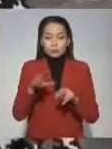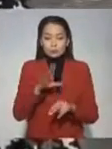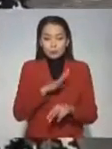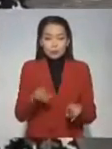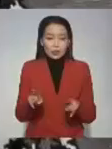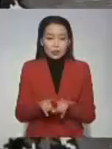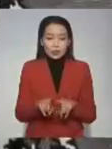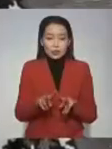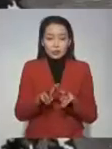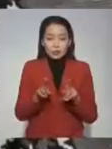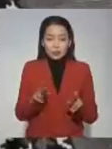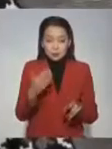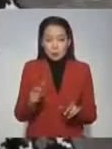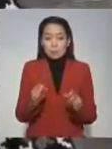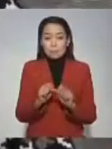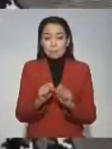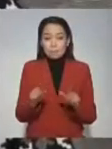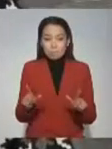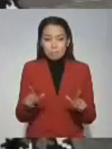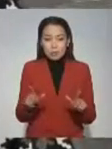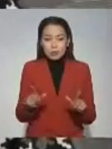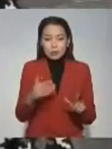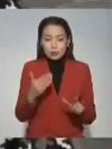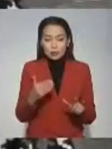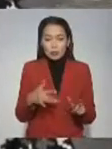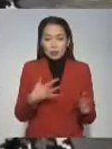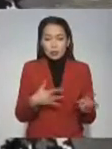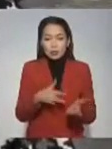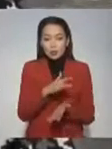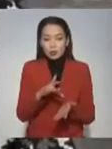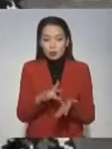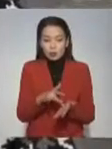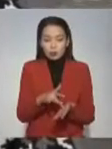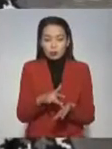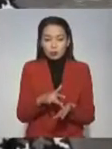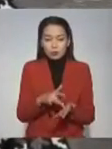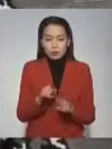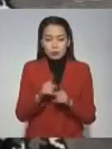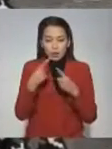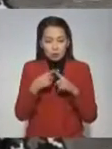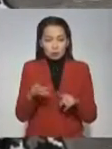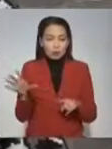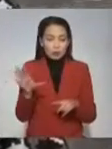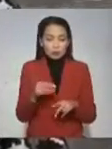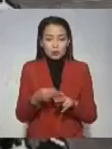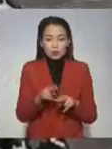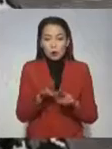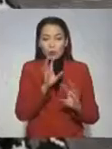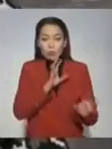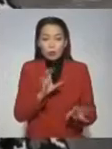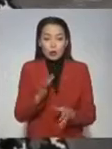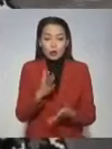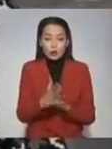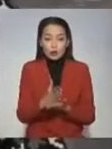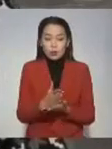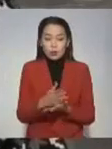дәл осындай сыйымдылықтағы мектептің Тараз қаласында ол лифтімен жаңағы айтылған жабдықтардың барлығы қамтылған мектептің